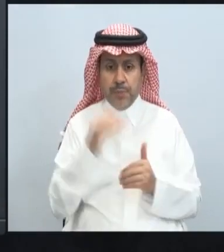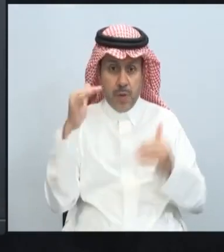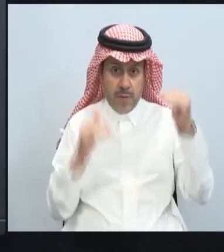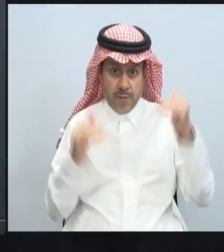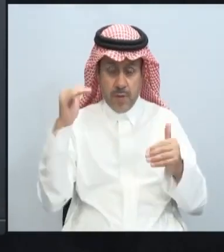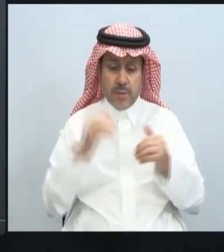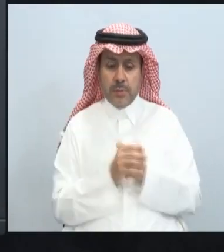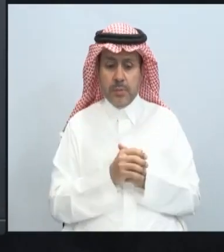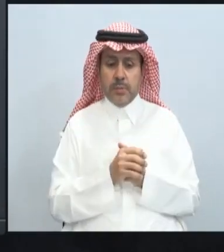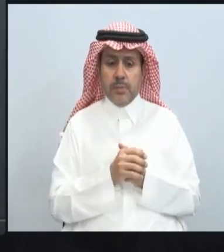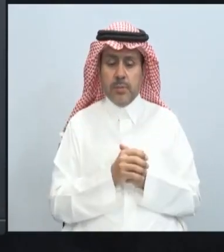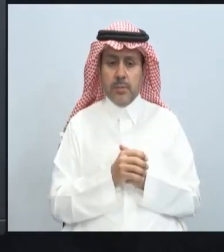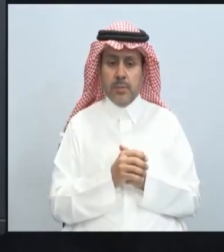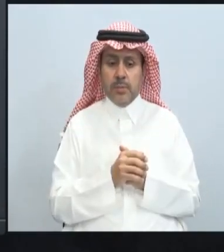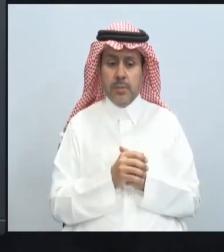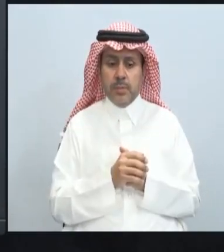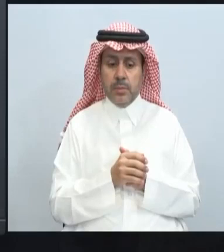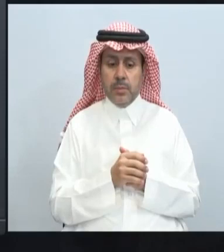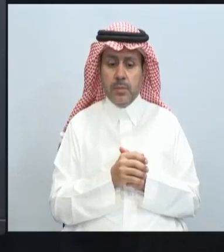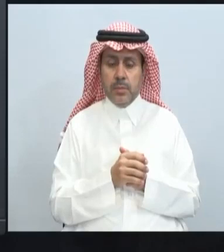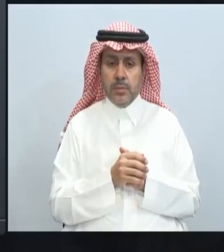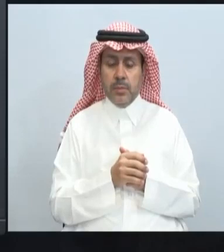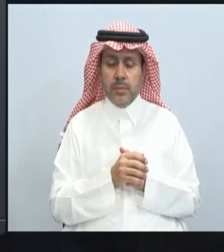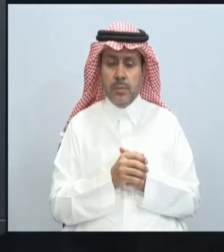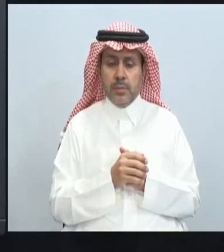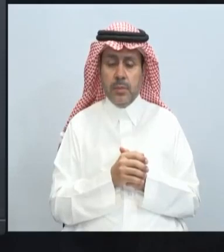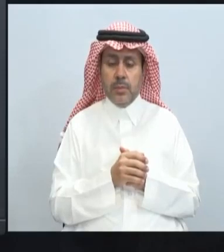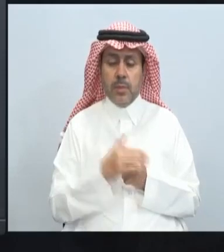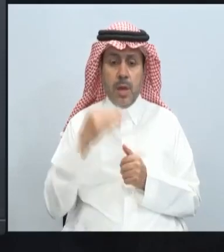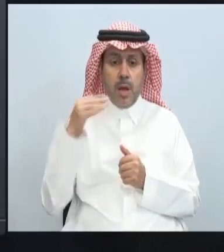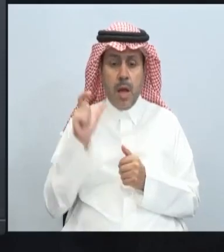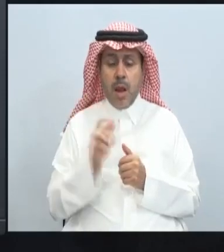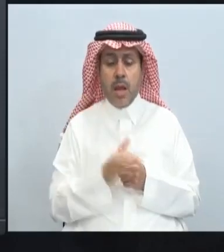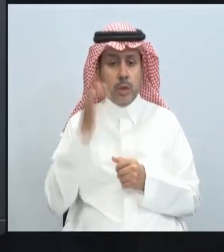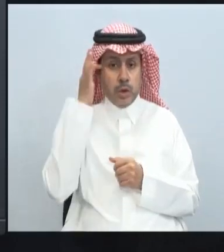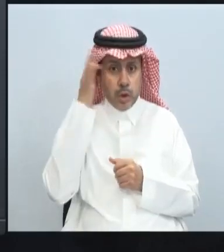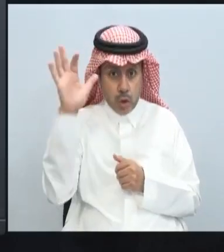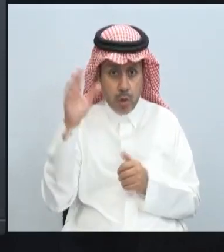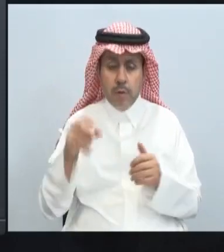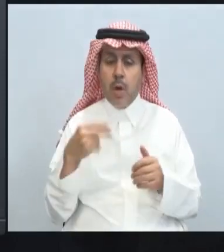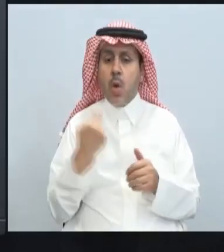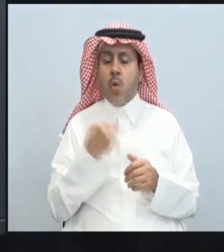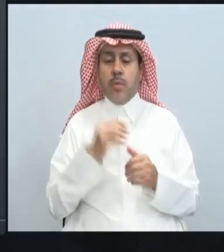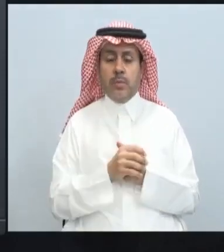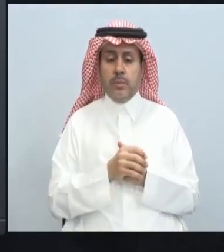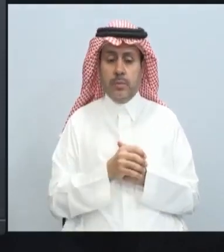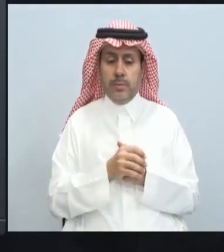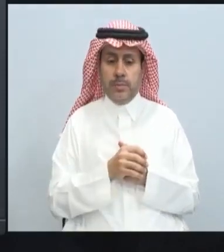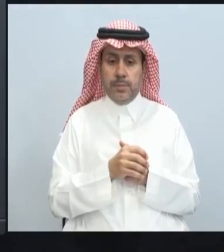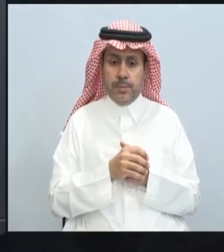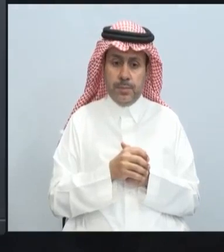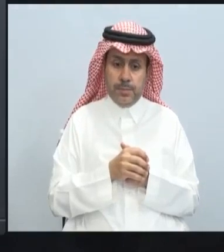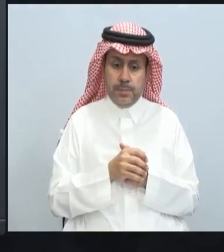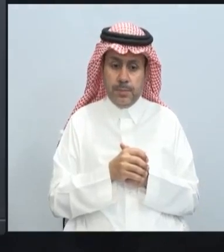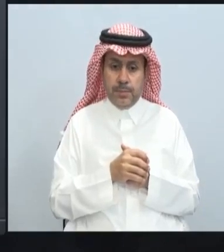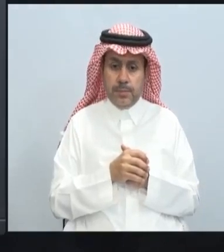والمعيار التمييز بين القانون الخاص والقانون العام هو حاله تصرف الدوله في هذا الامر فهل هذه